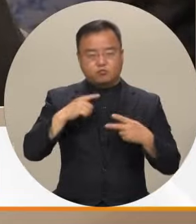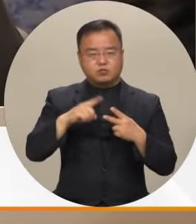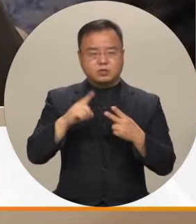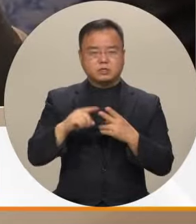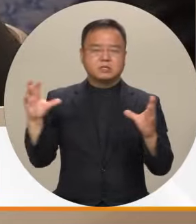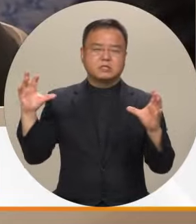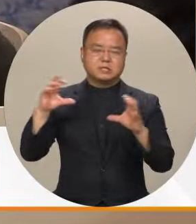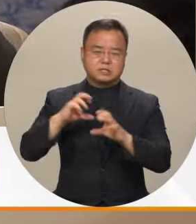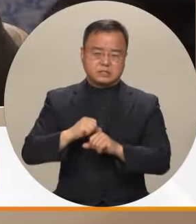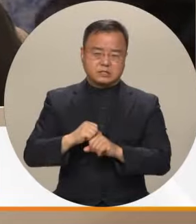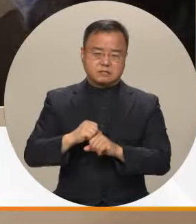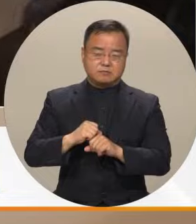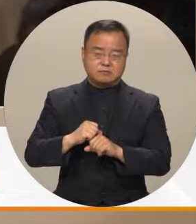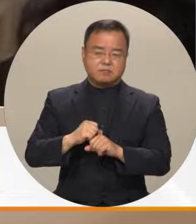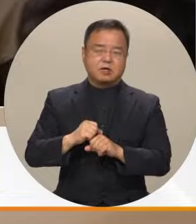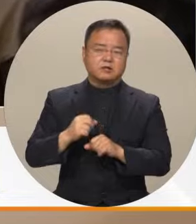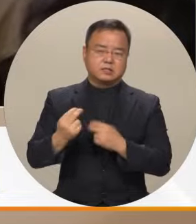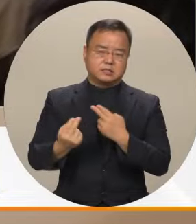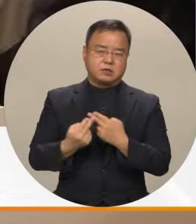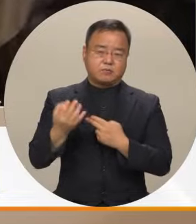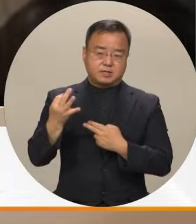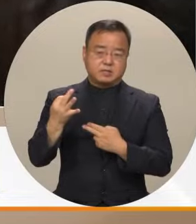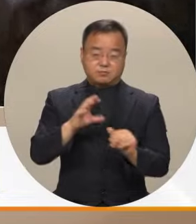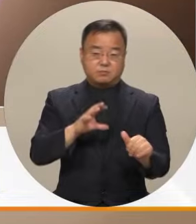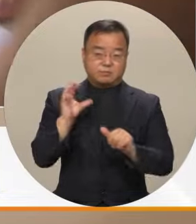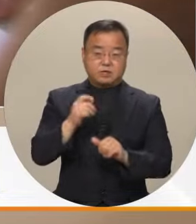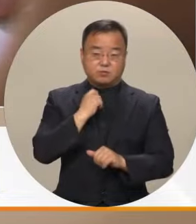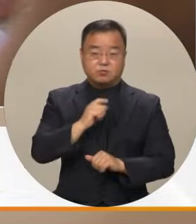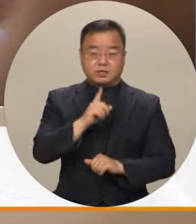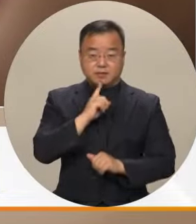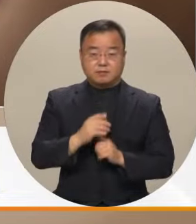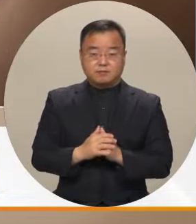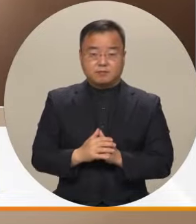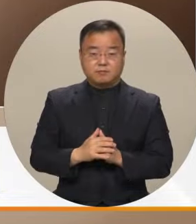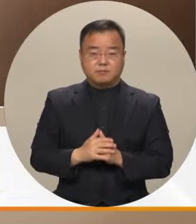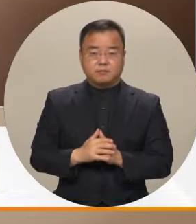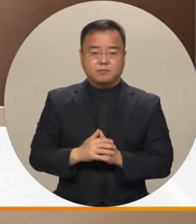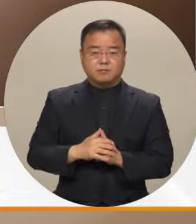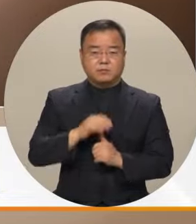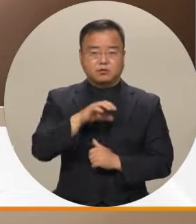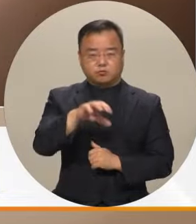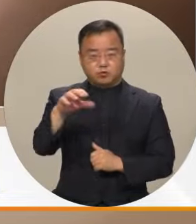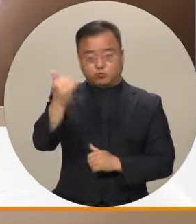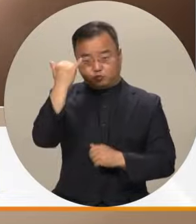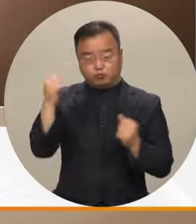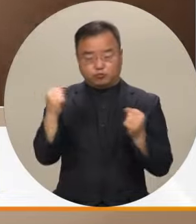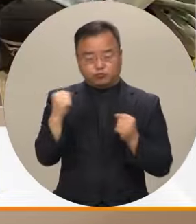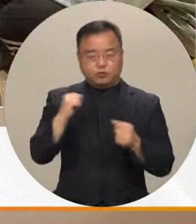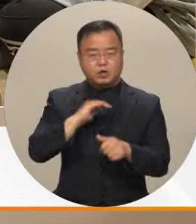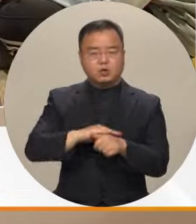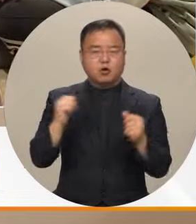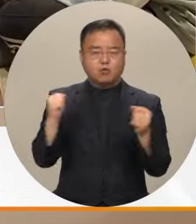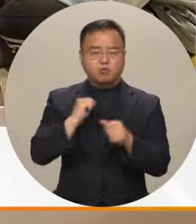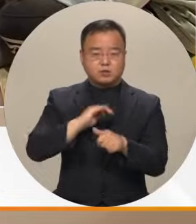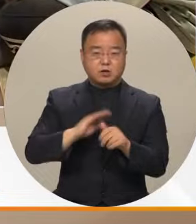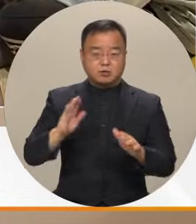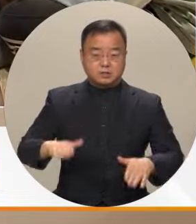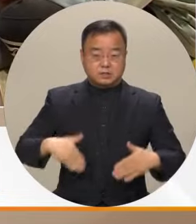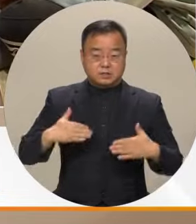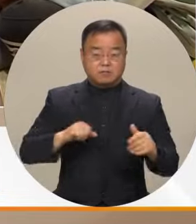기금 등에서 쓰일 것이라고 설명했습니다 다만 광역 지자체인 충북과 경북 경남이 관련 사업을